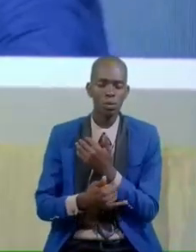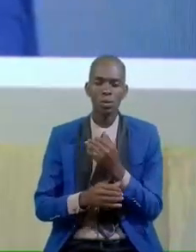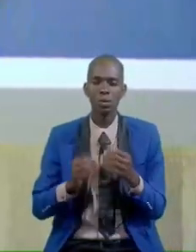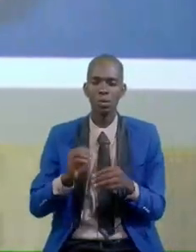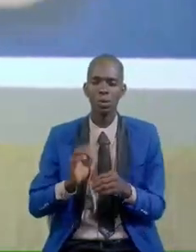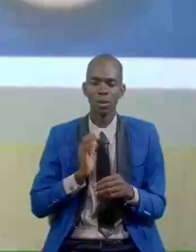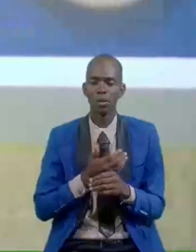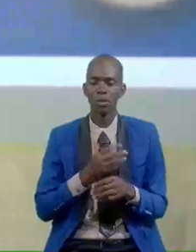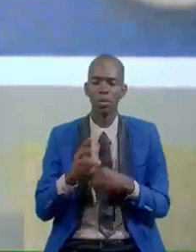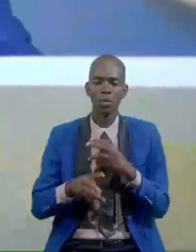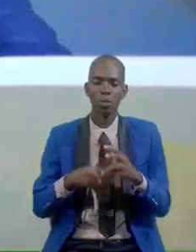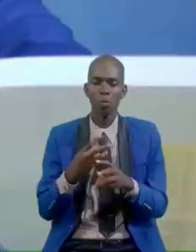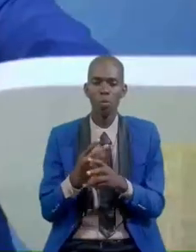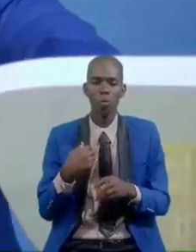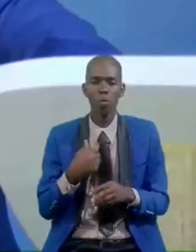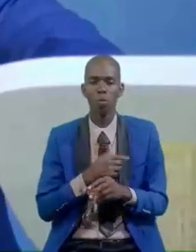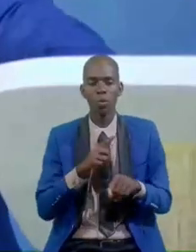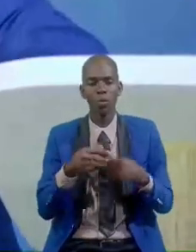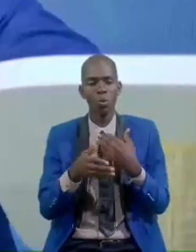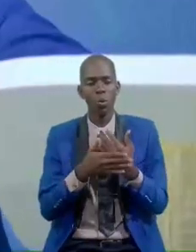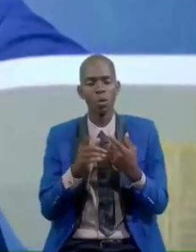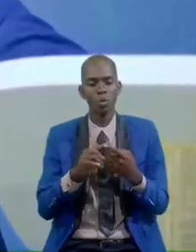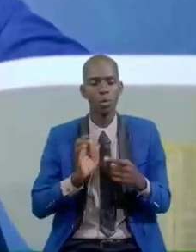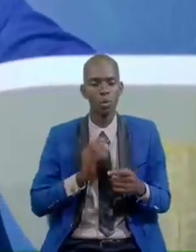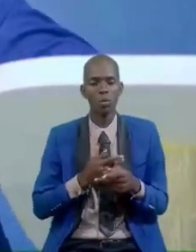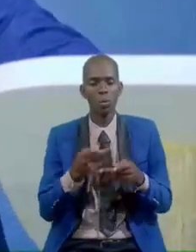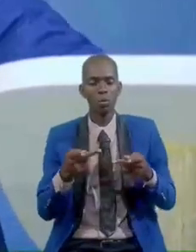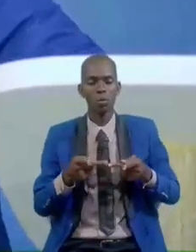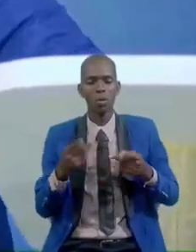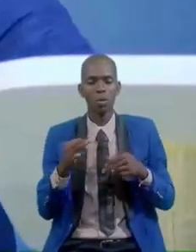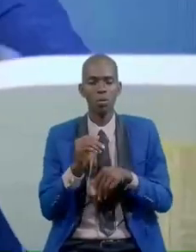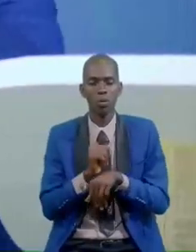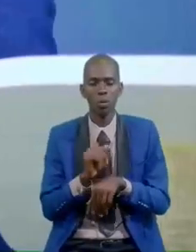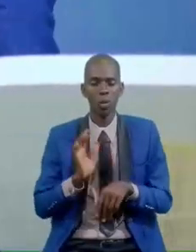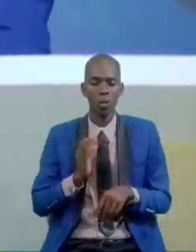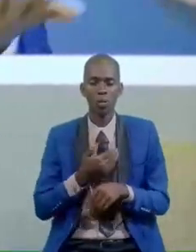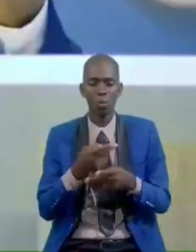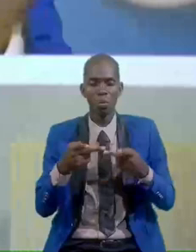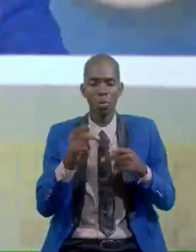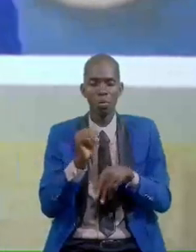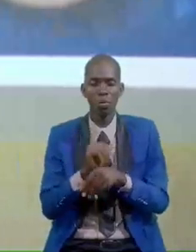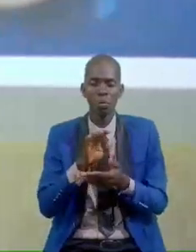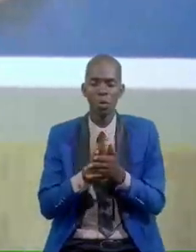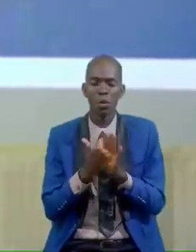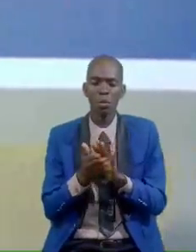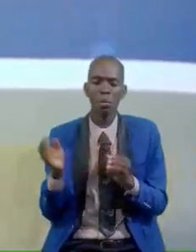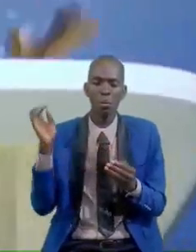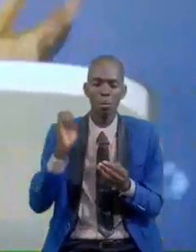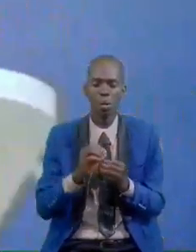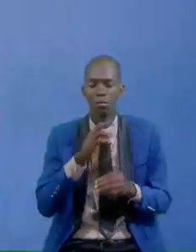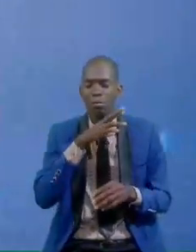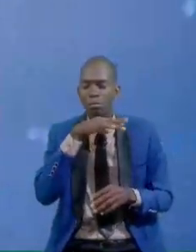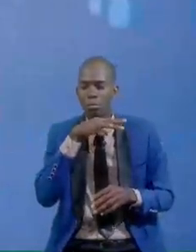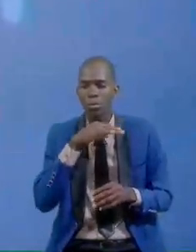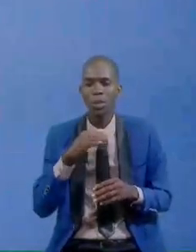Nous retournons dans les bureaux et les bureaux sont plus corrompus que lorsque ces